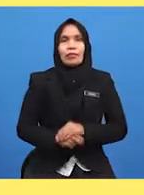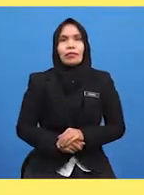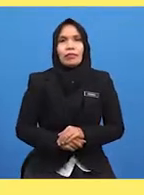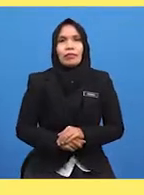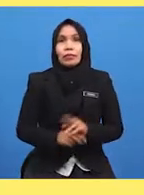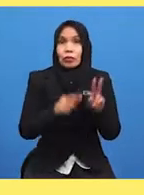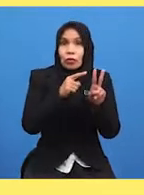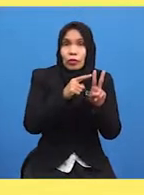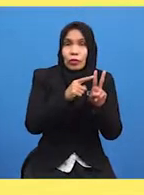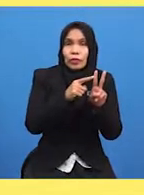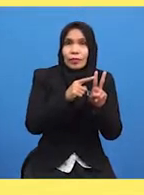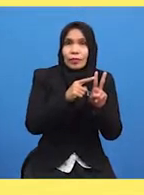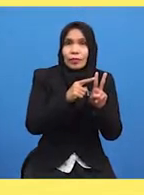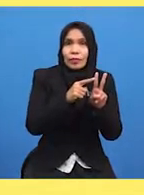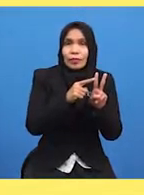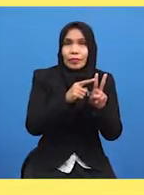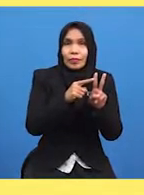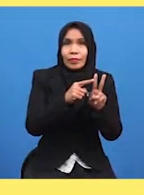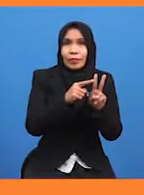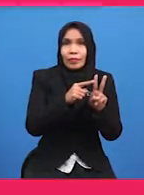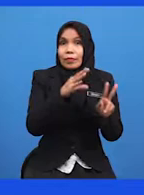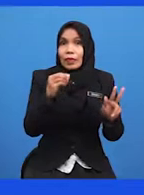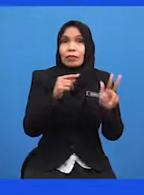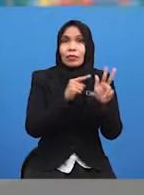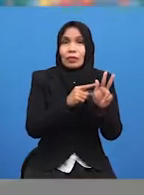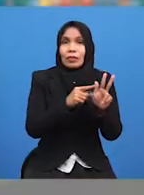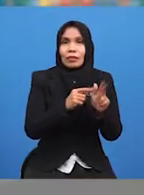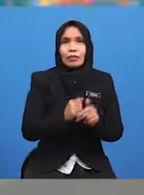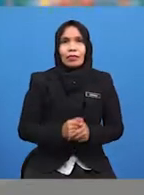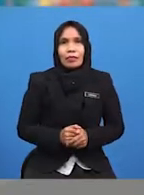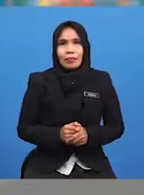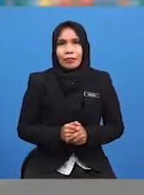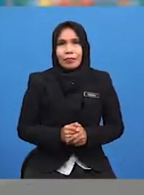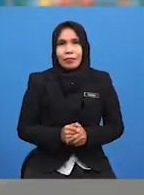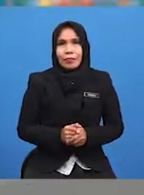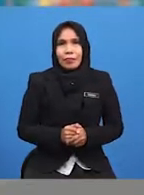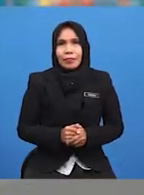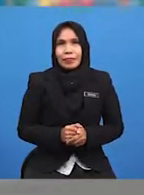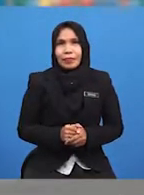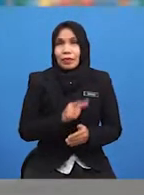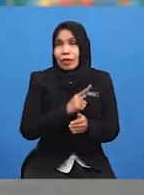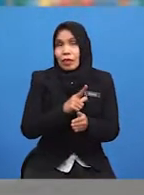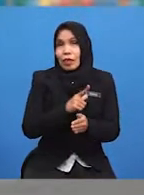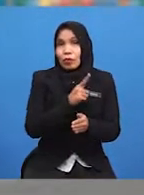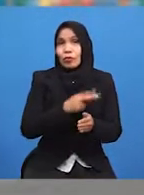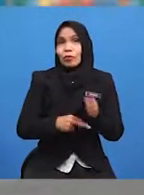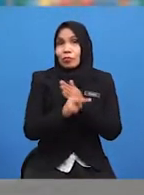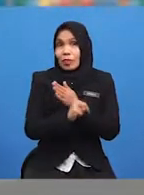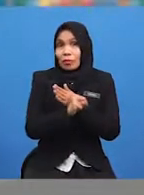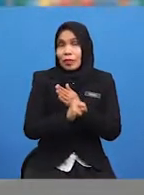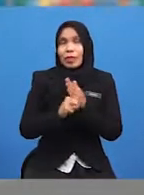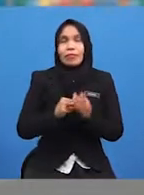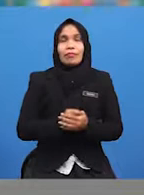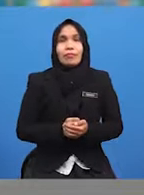untuk membantu pentaksiran slamor apo kono eh jang kau manung